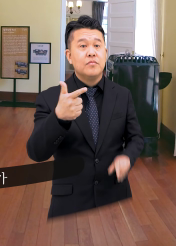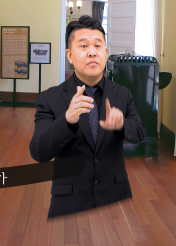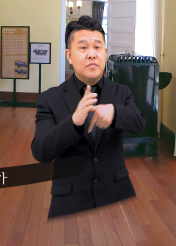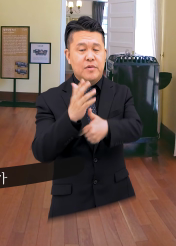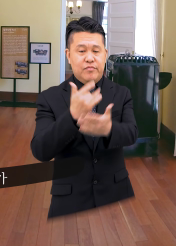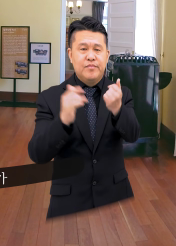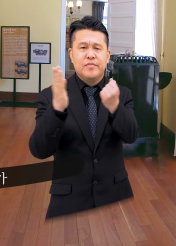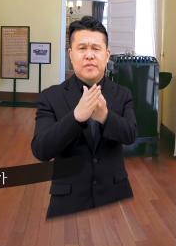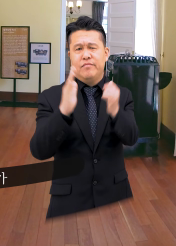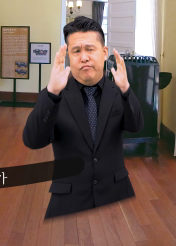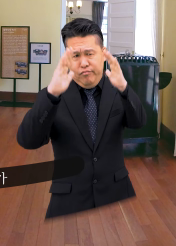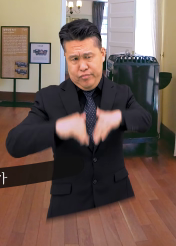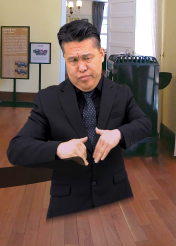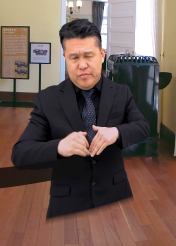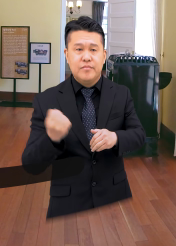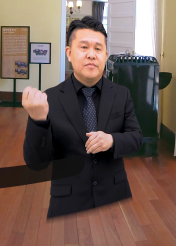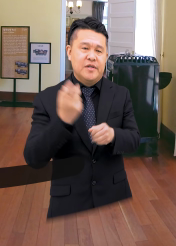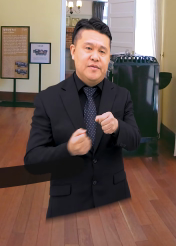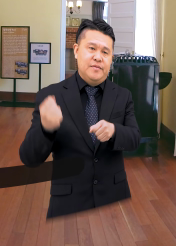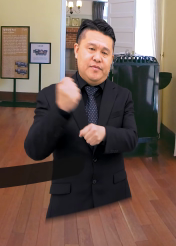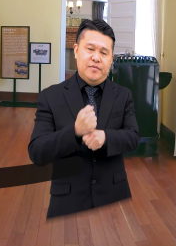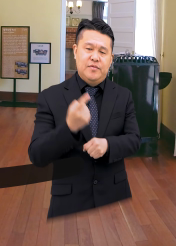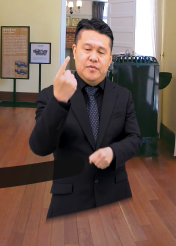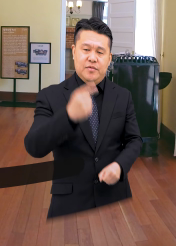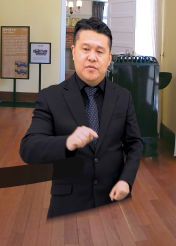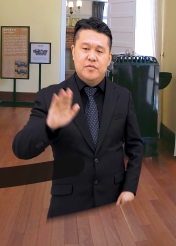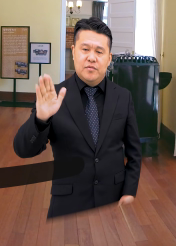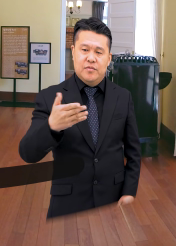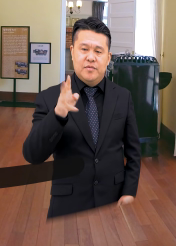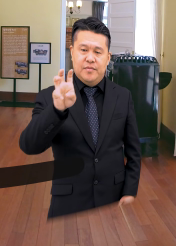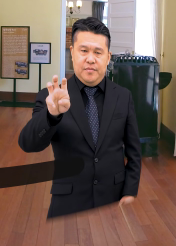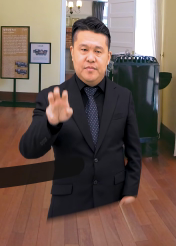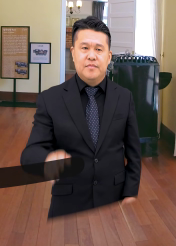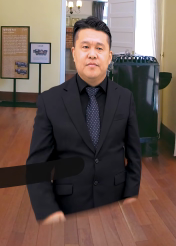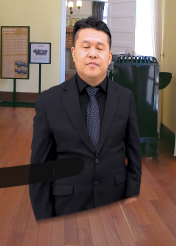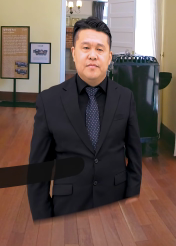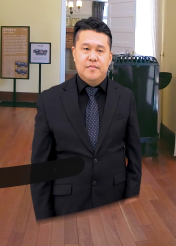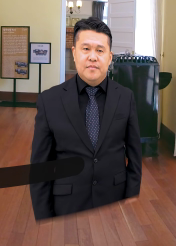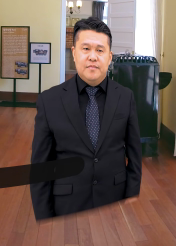1926년 화재로 소실되었다가 1930년에 완공되었습니다.